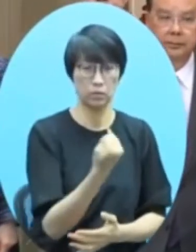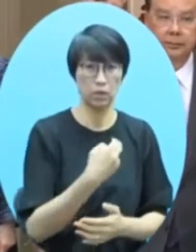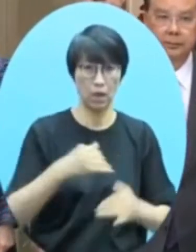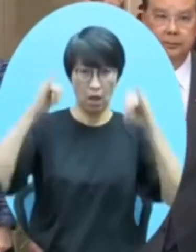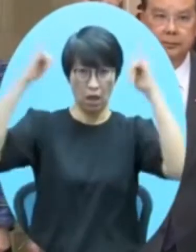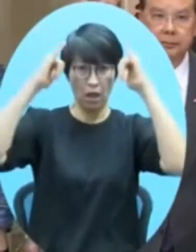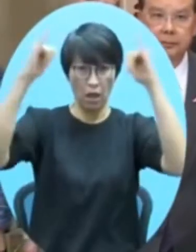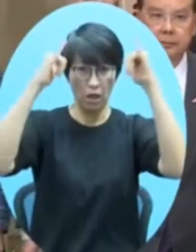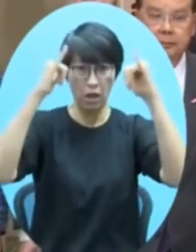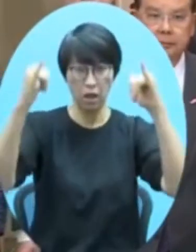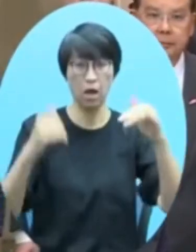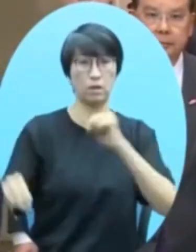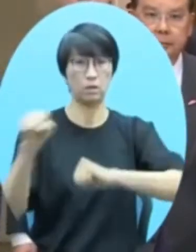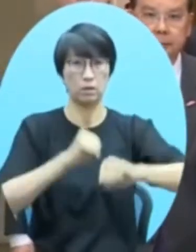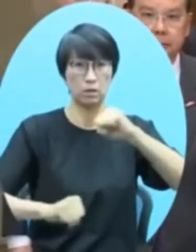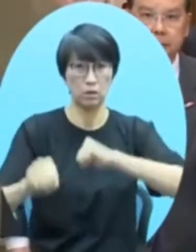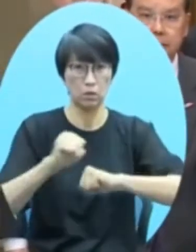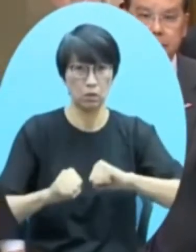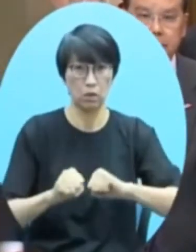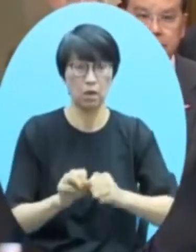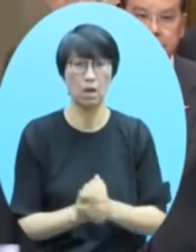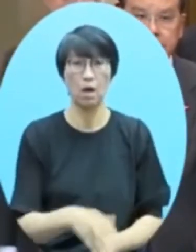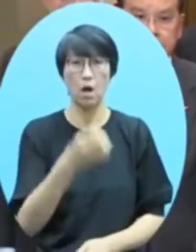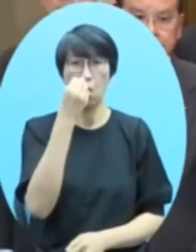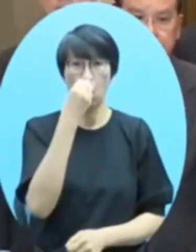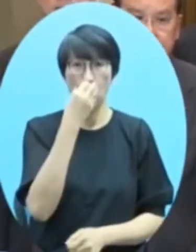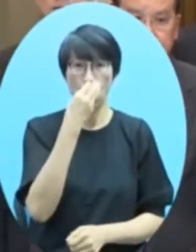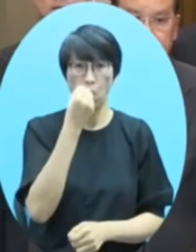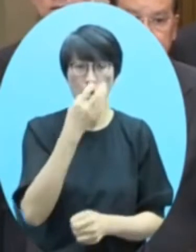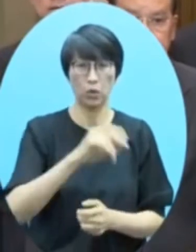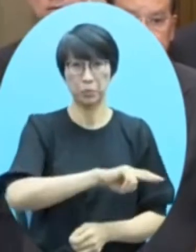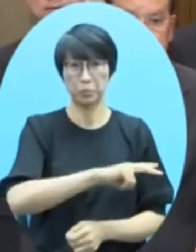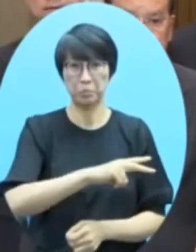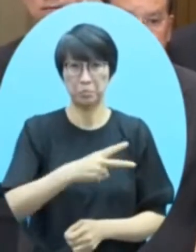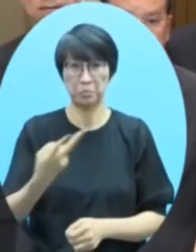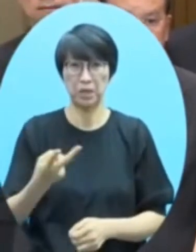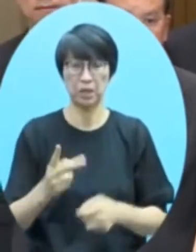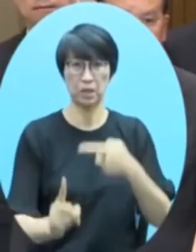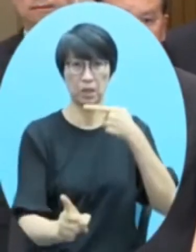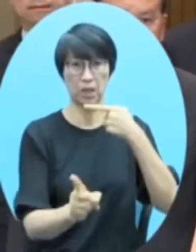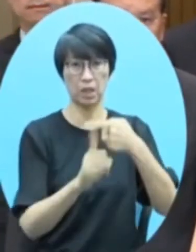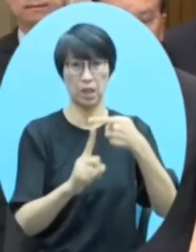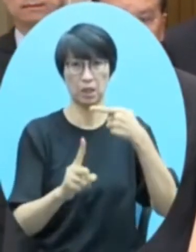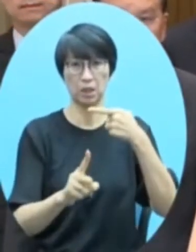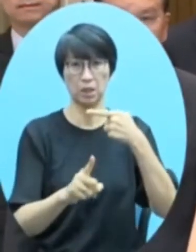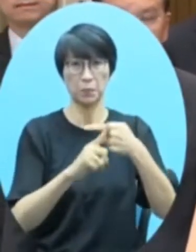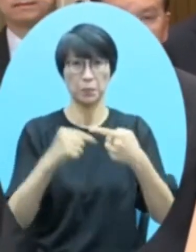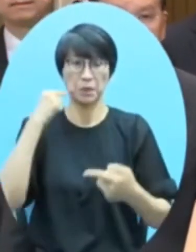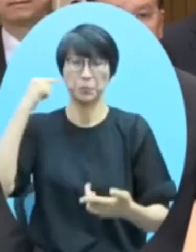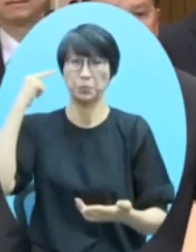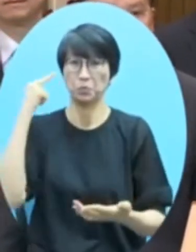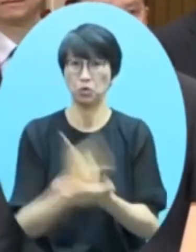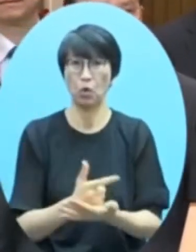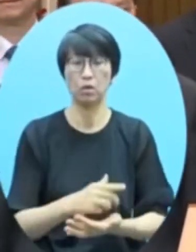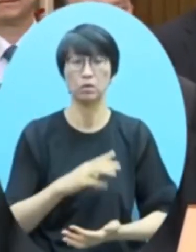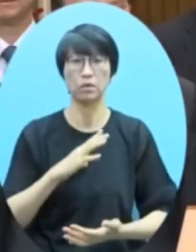行為正是將香港推向一個十分危險的境況。